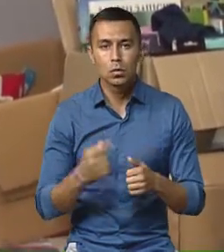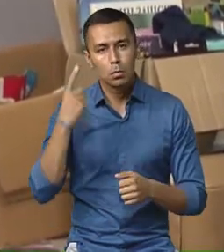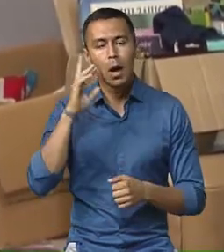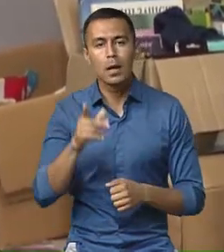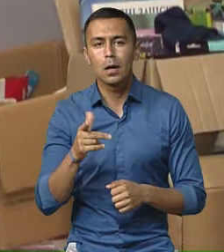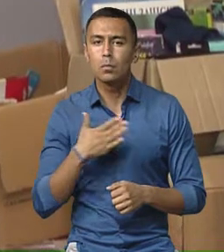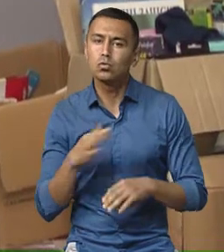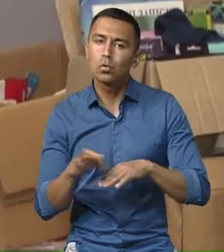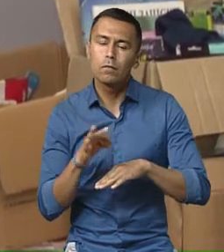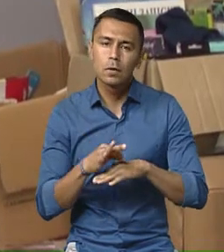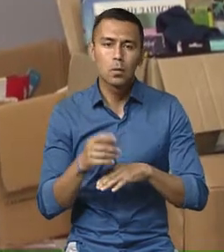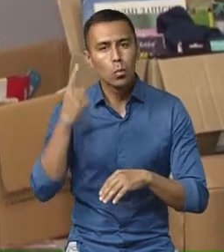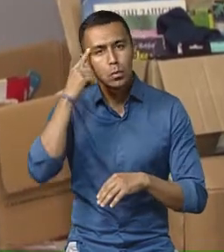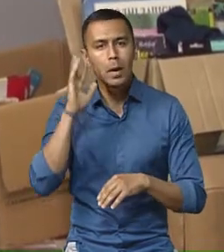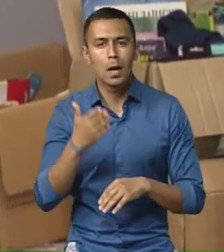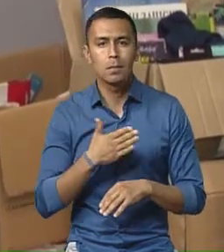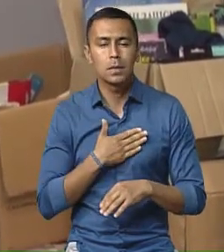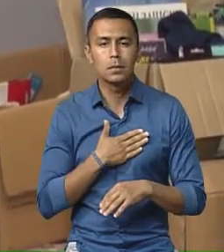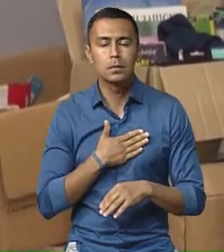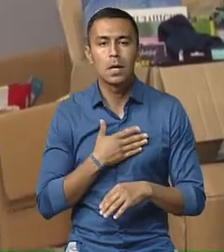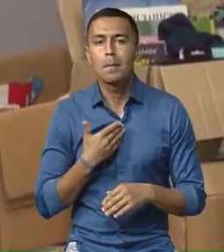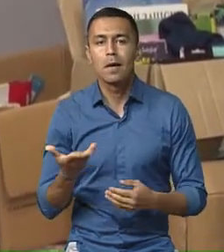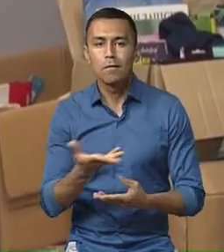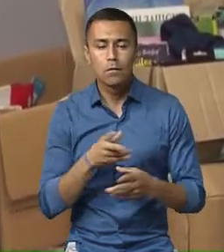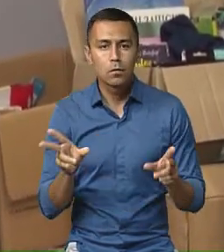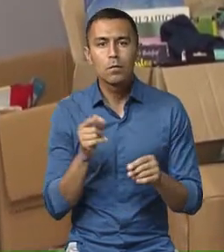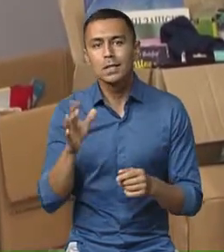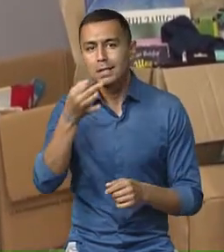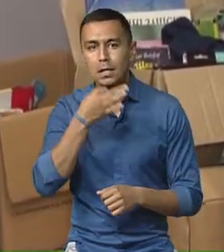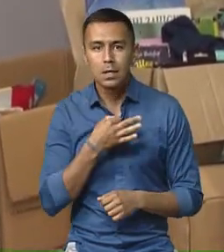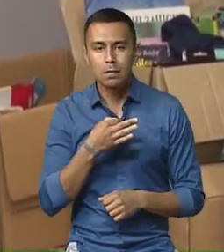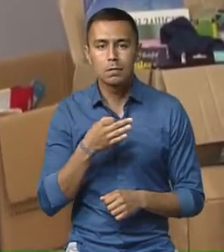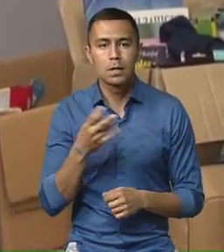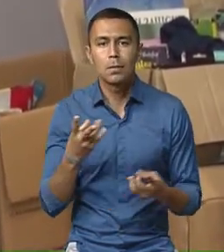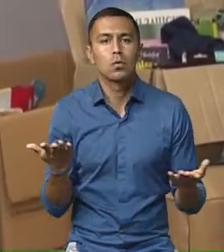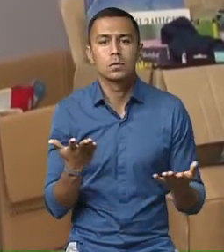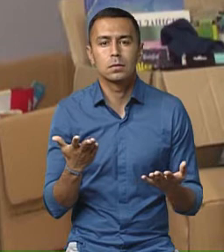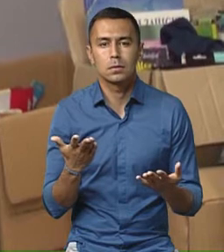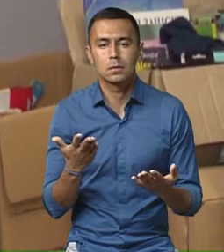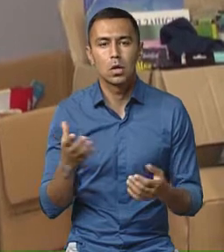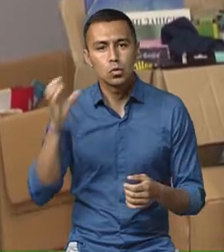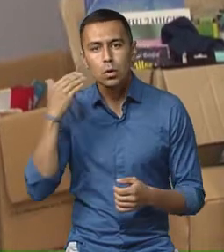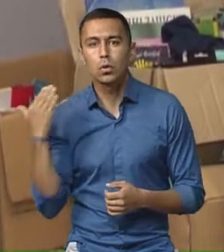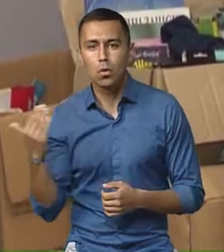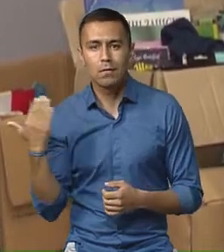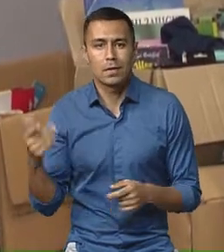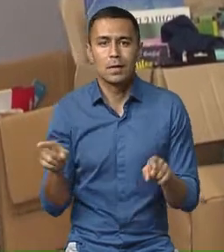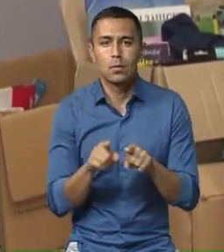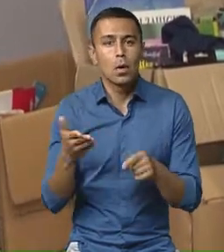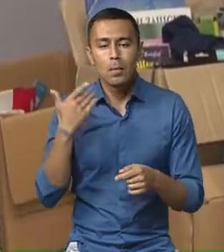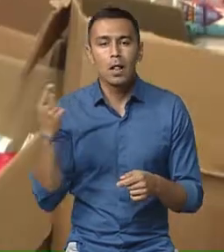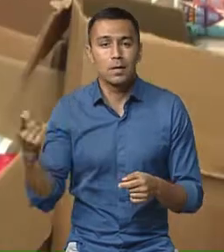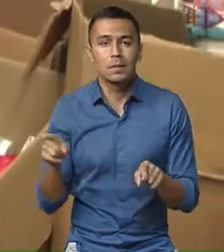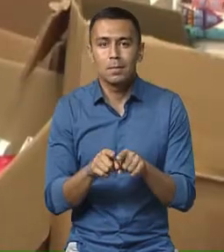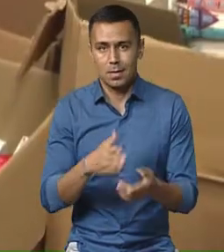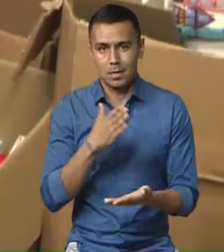як би Льоша подумав, а як би ми з ним, а якби він, а що би він сказав, ну, треба ж якось рахуватися з його думкою, він ніби його немає, але він ніби